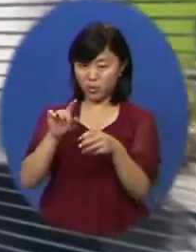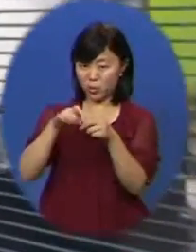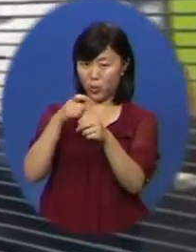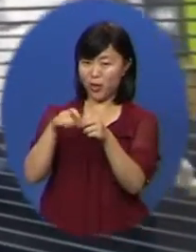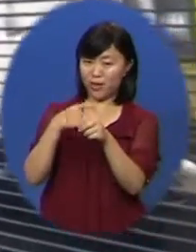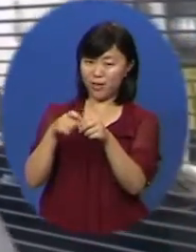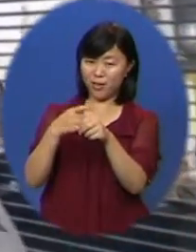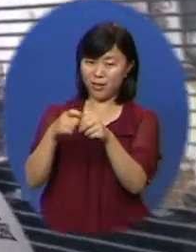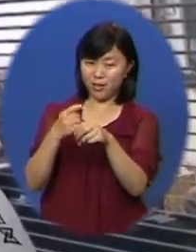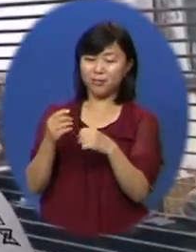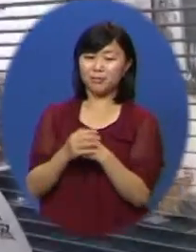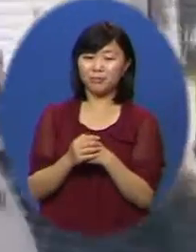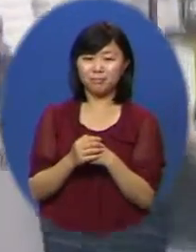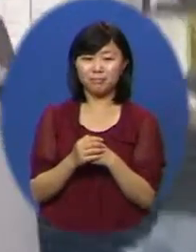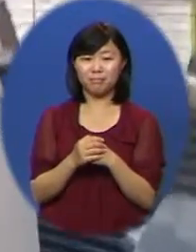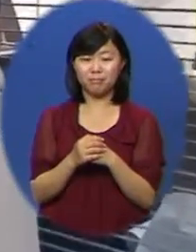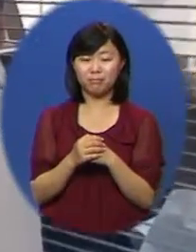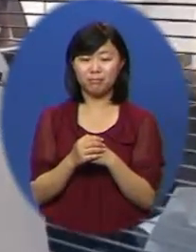조각 작업하고